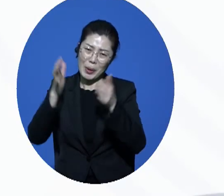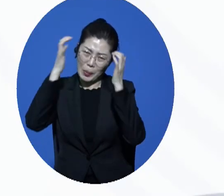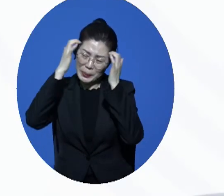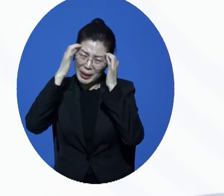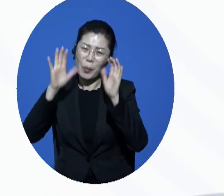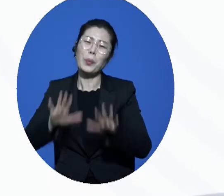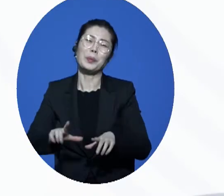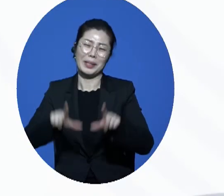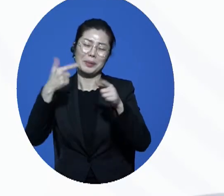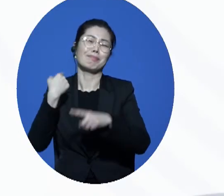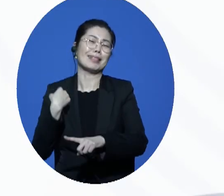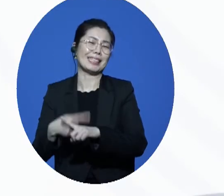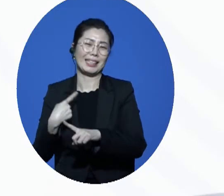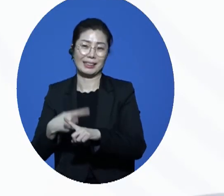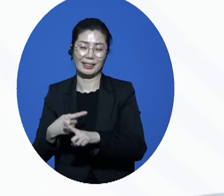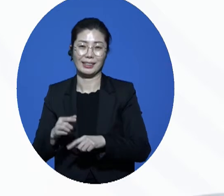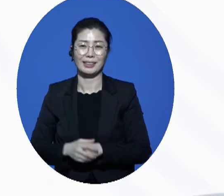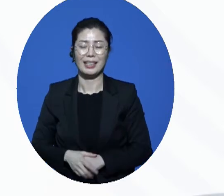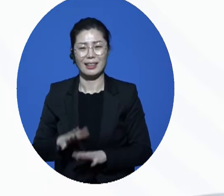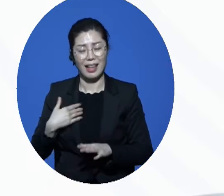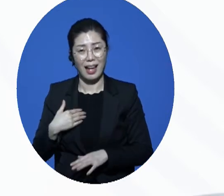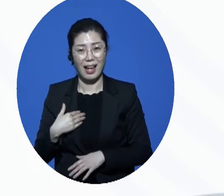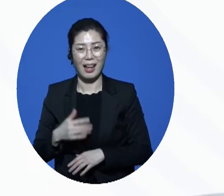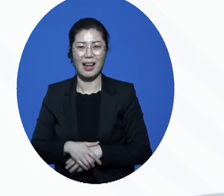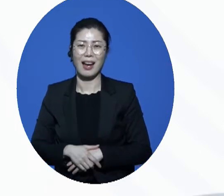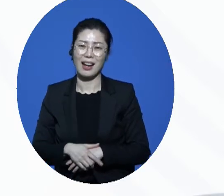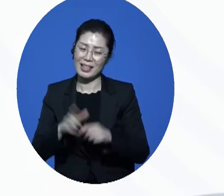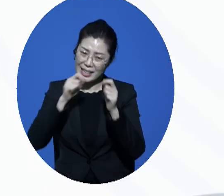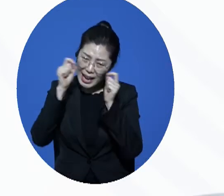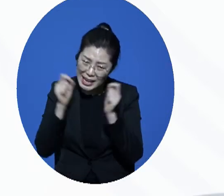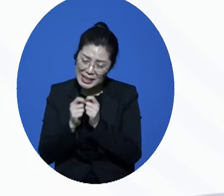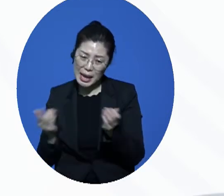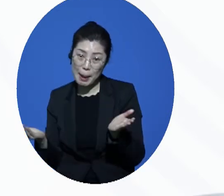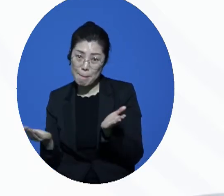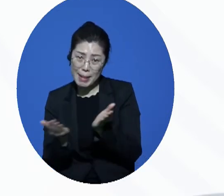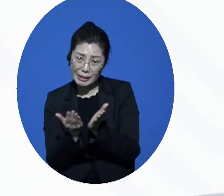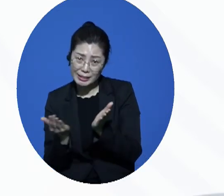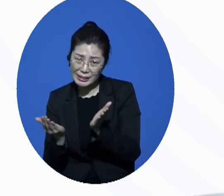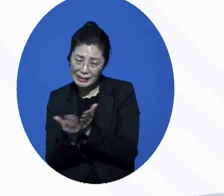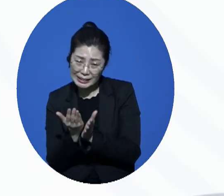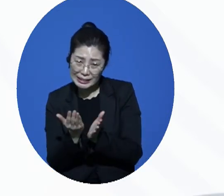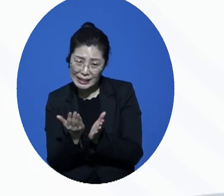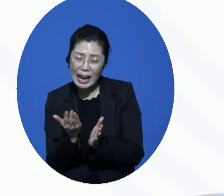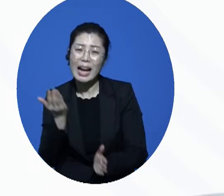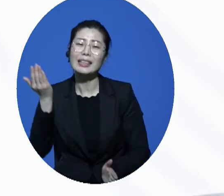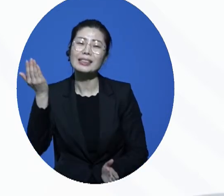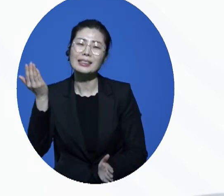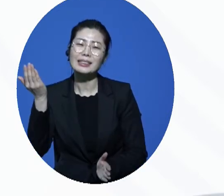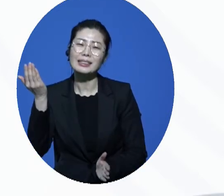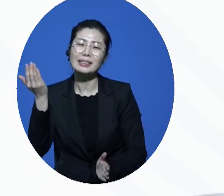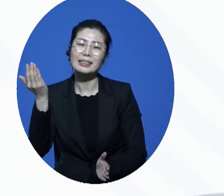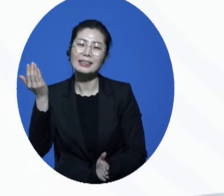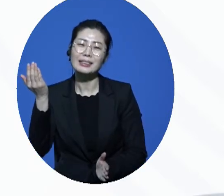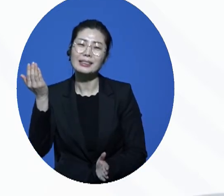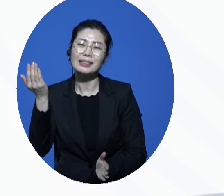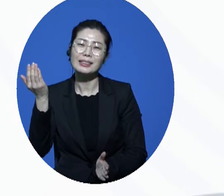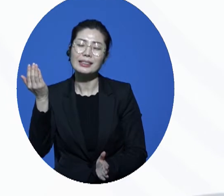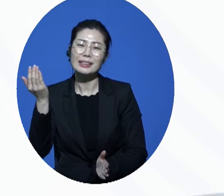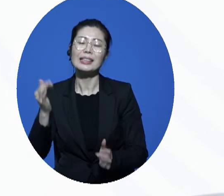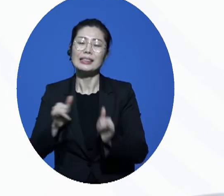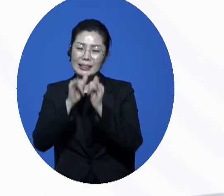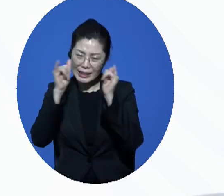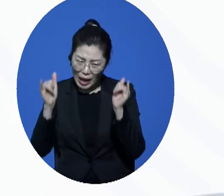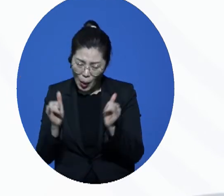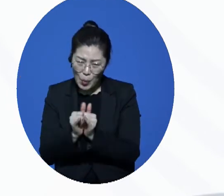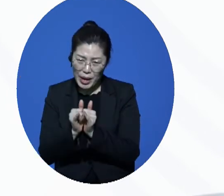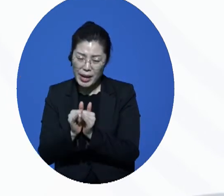이것도 마찬가지네요. 이렇게 우리는 각자 개인한테 맞춰져 있지 않은, 개인한테 맞춰주지 않는